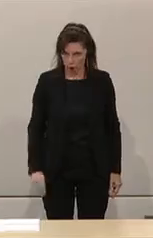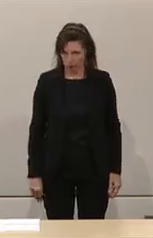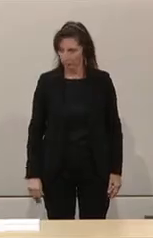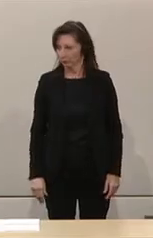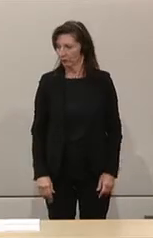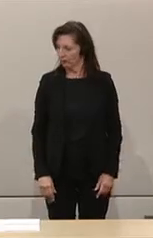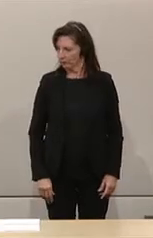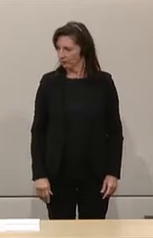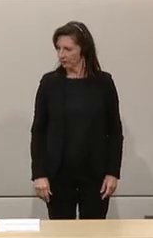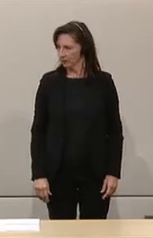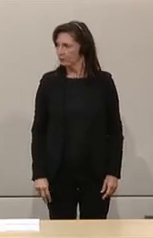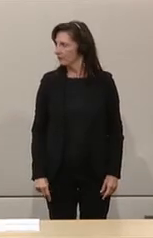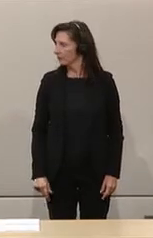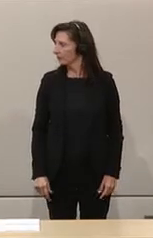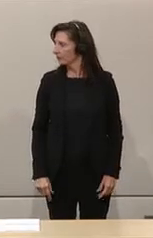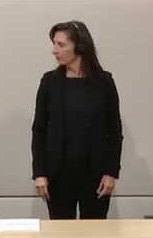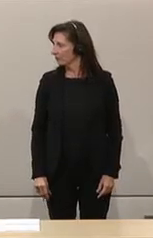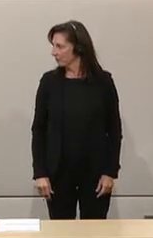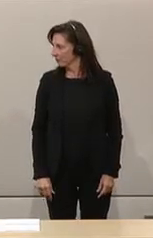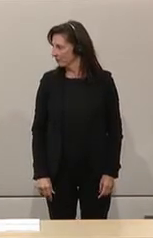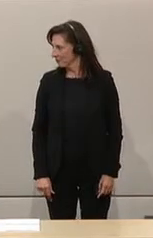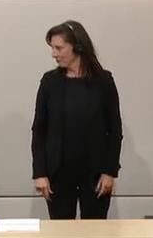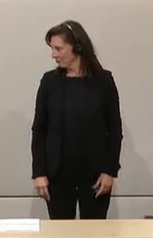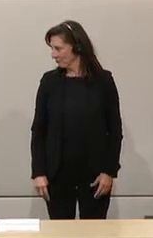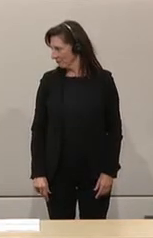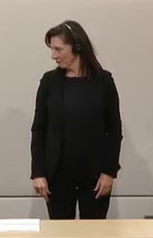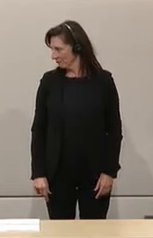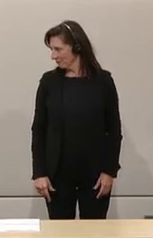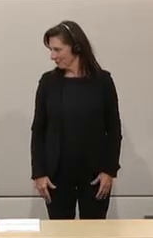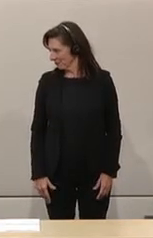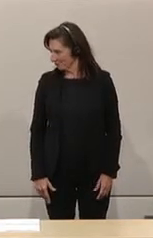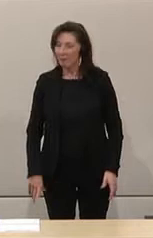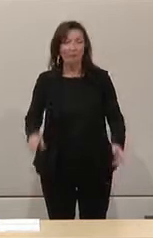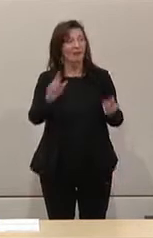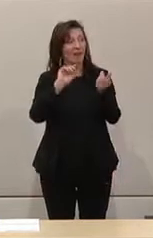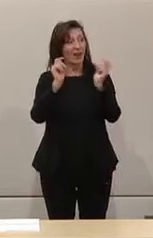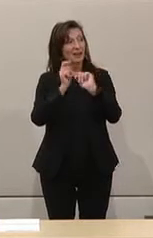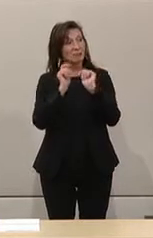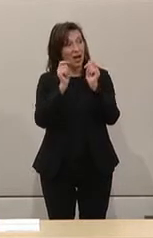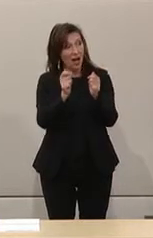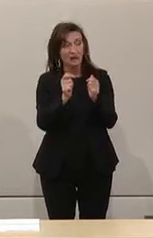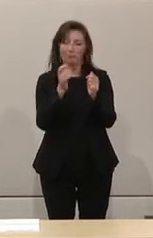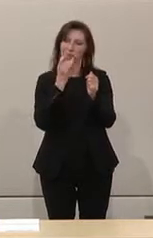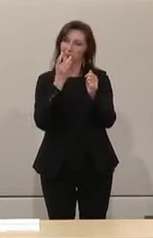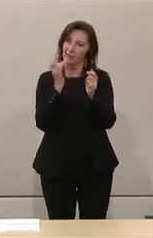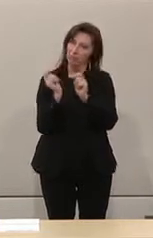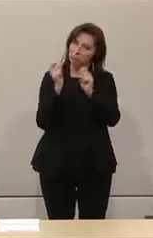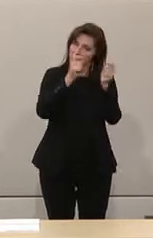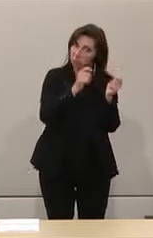Es fehle in dieser Bestimmung, dass die Länder das Geld auch wirklich für den Wohnbau ausgeben müssen, sagt Gerald Lorca,